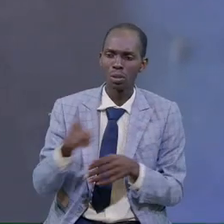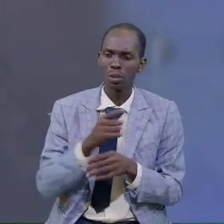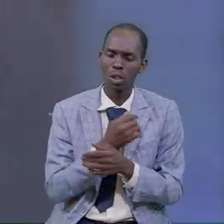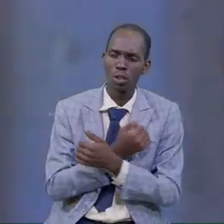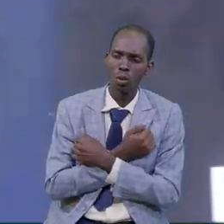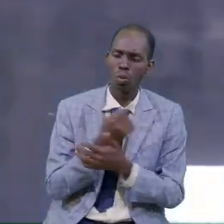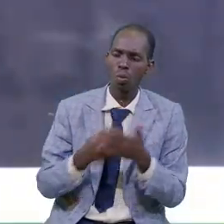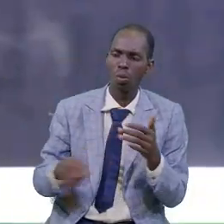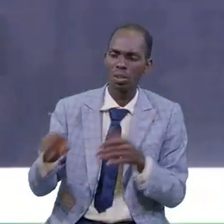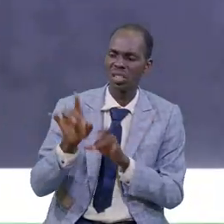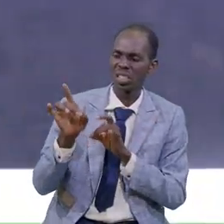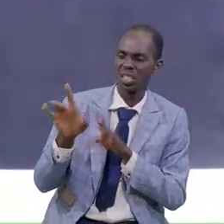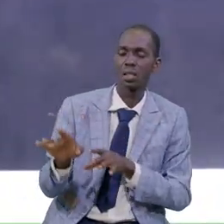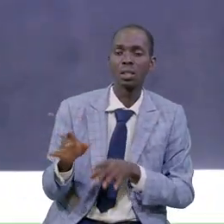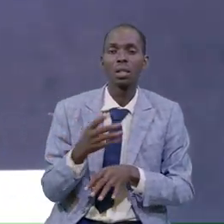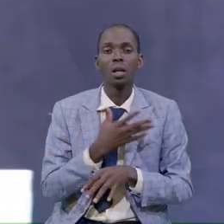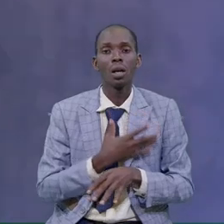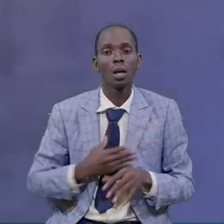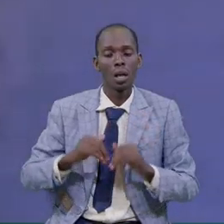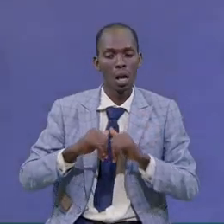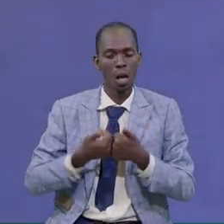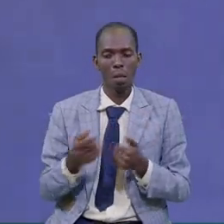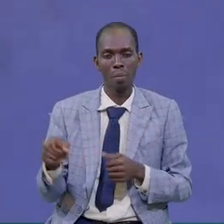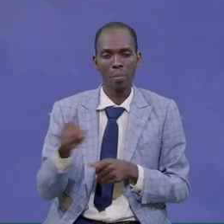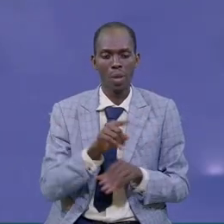qu'ils détestent, et comment ils avancent.